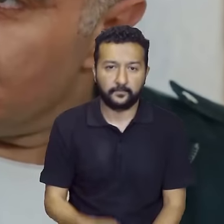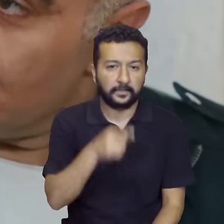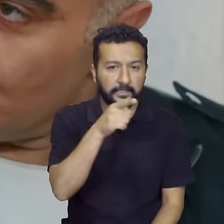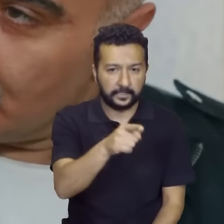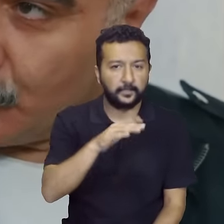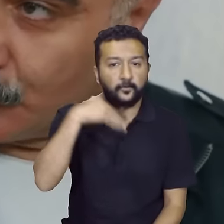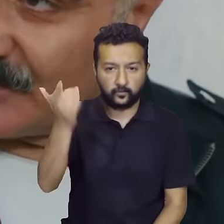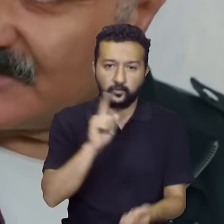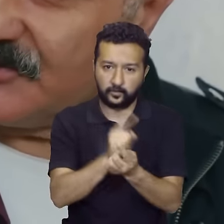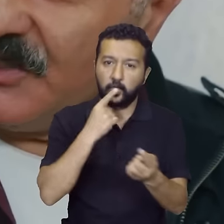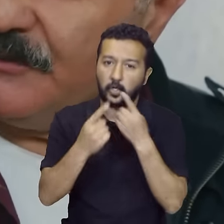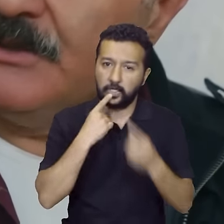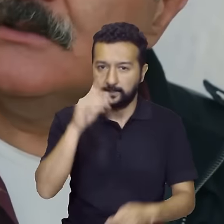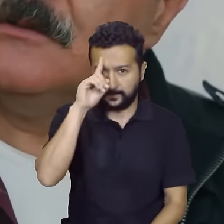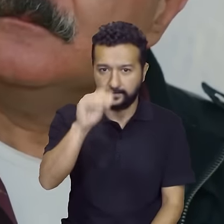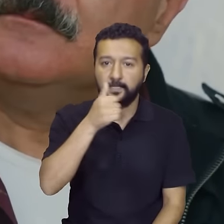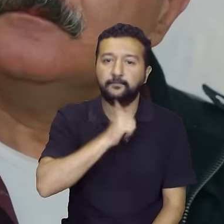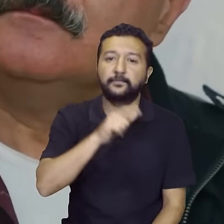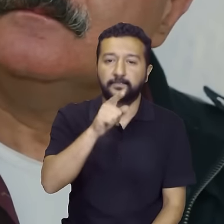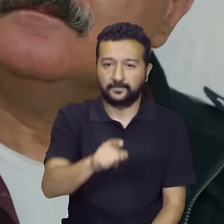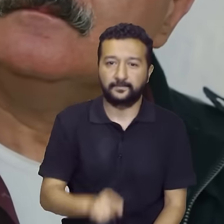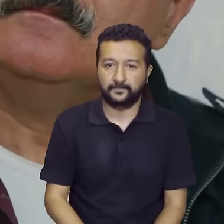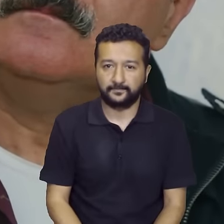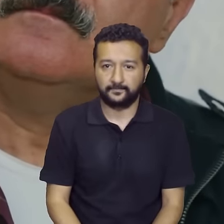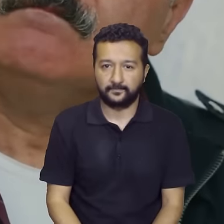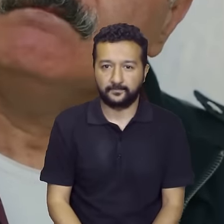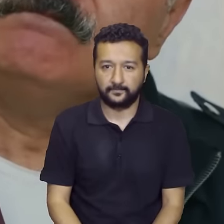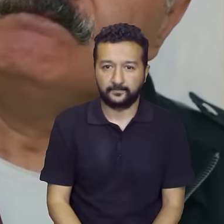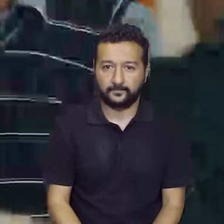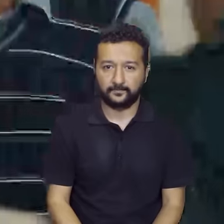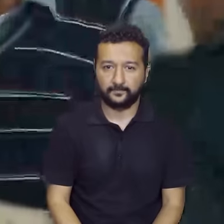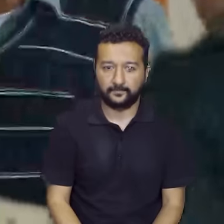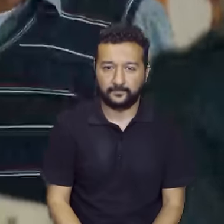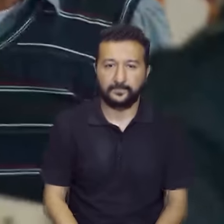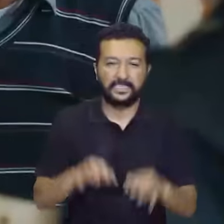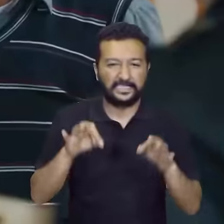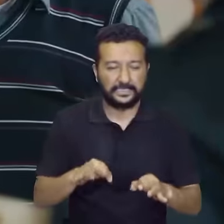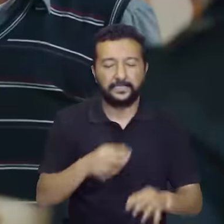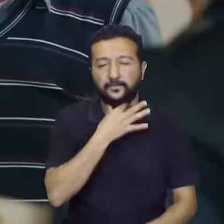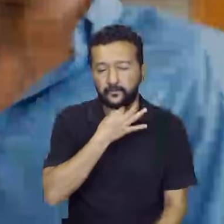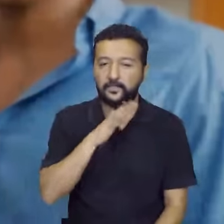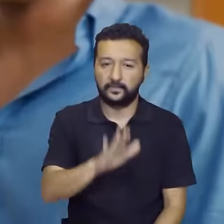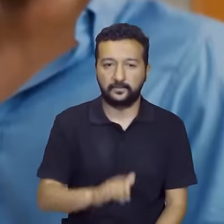Seninle de sonra konuşacağız abi. Mağrur gözlerini yumup başını kaldırdı. Şimdi lütfen.